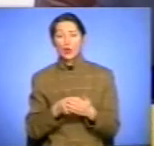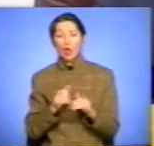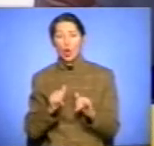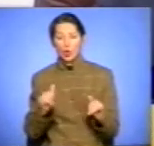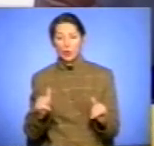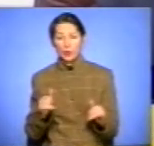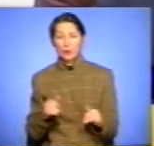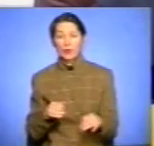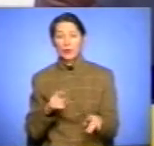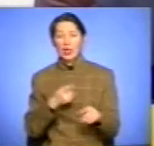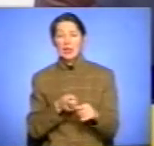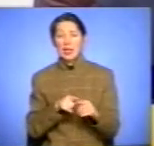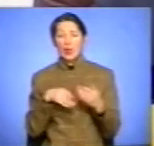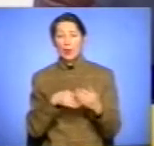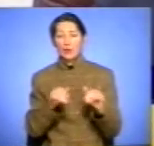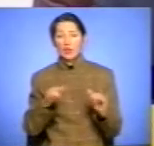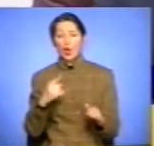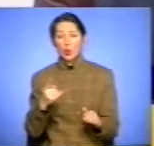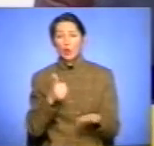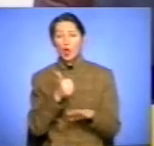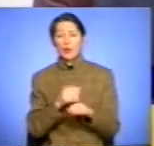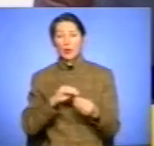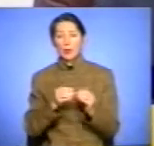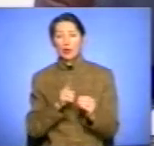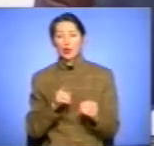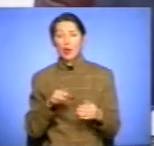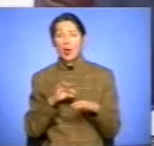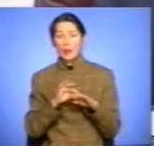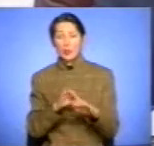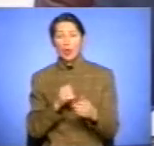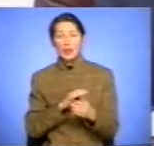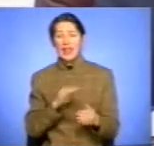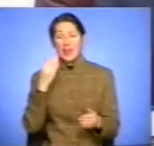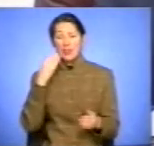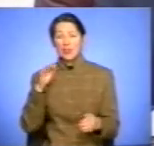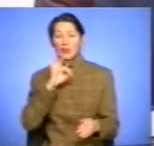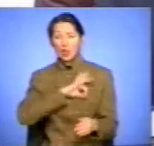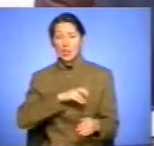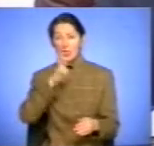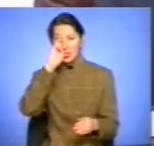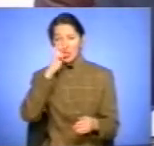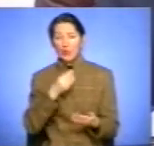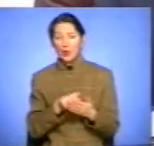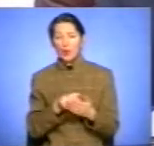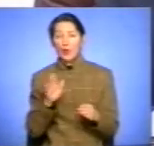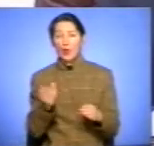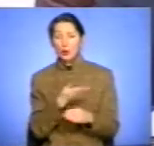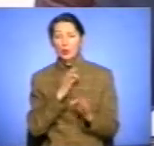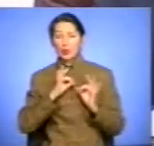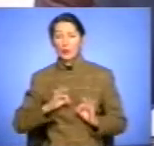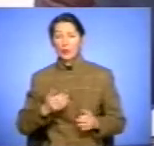що призводить до неефективного використання державних коштів усунути чиновників від безпосереднього